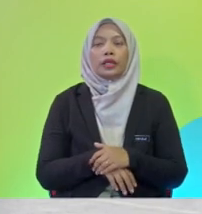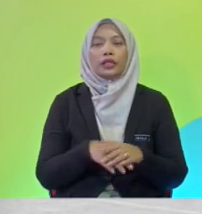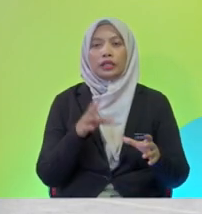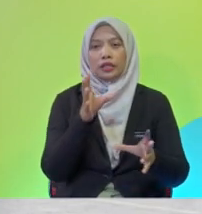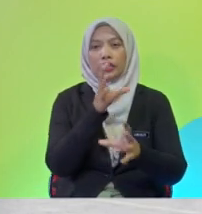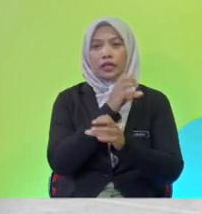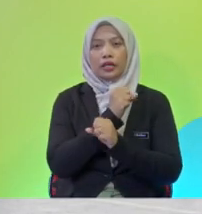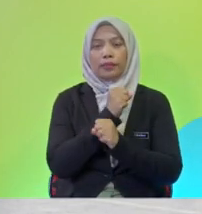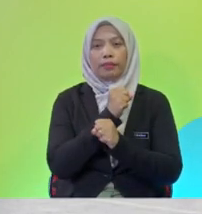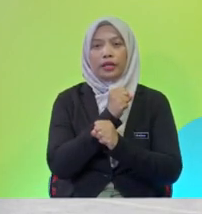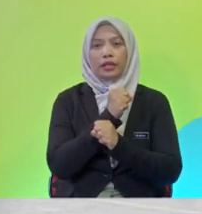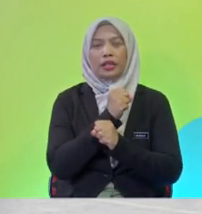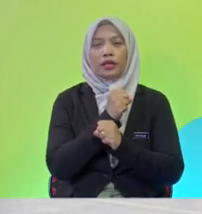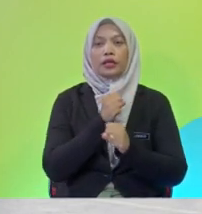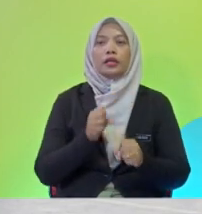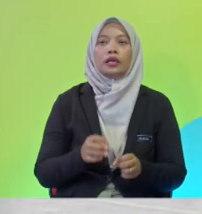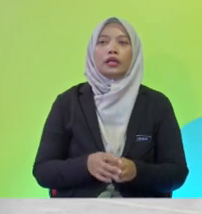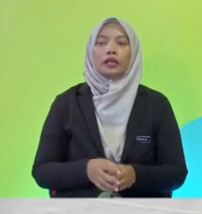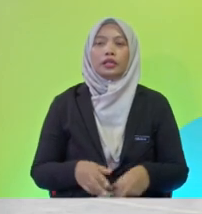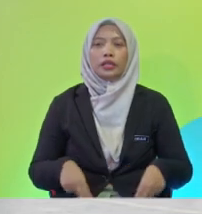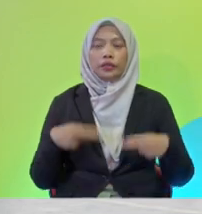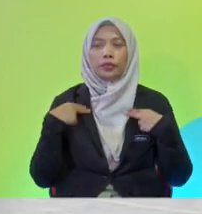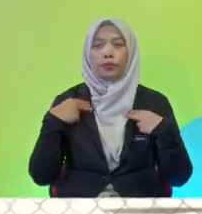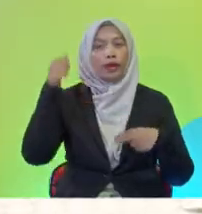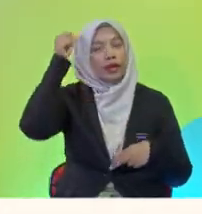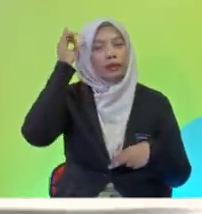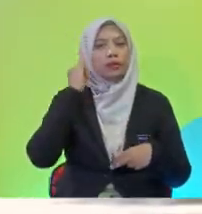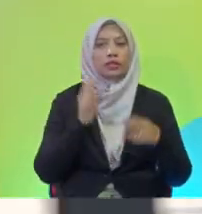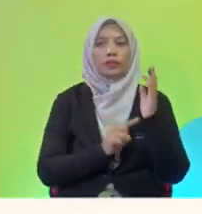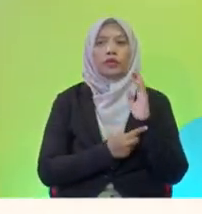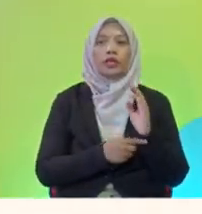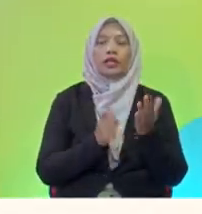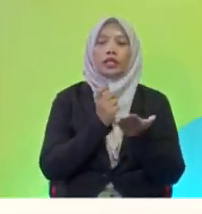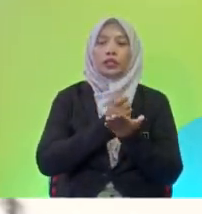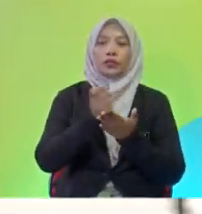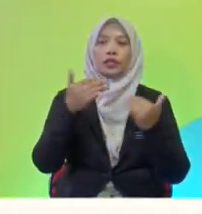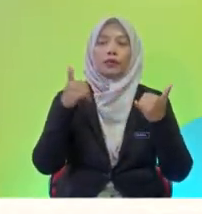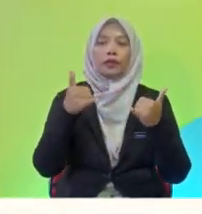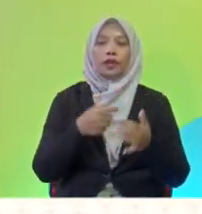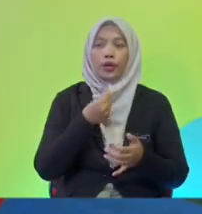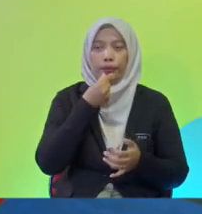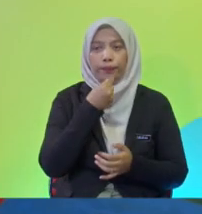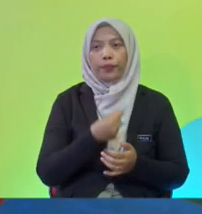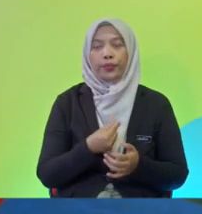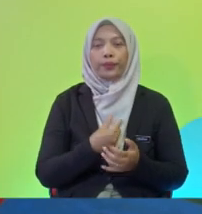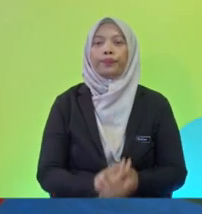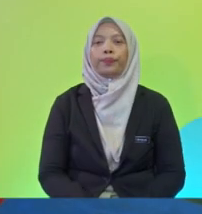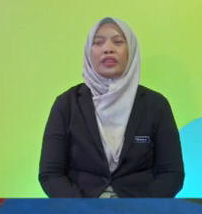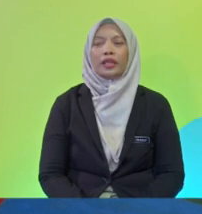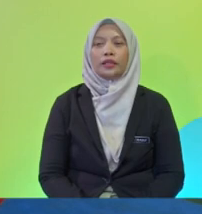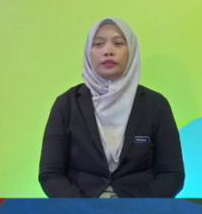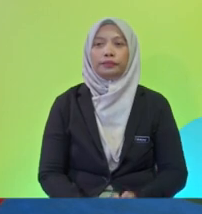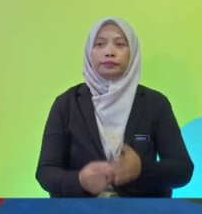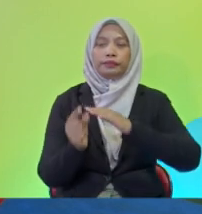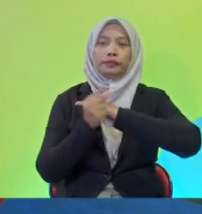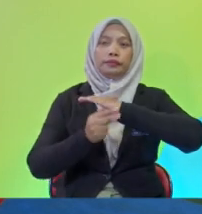dapat kawan-kawan dapat menangkap untuk menghidupkan Aiman kembali. Okey. Jadi kita teruskan permainan. Okey. Pulangkan.